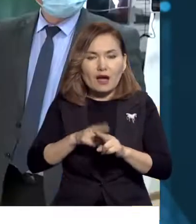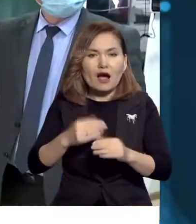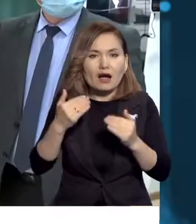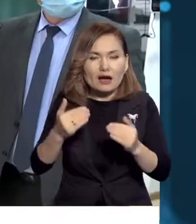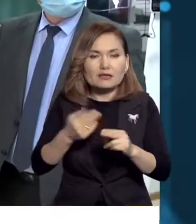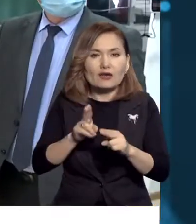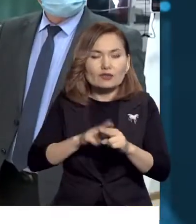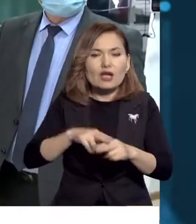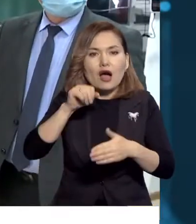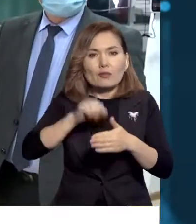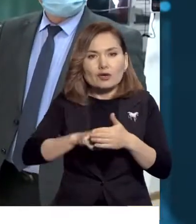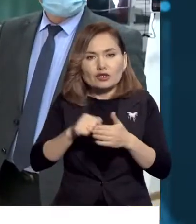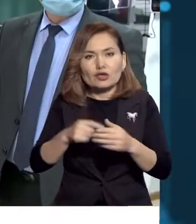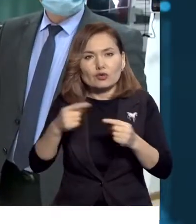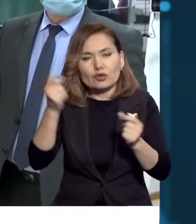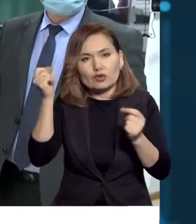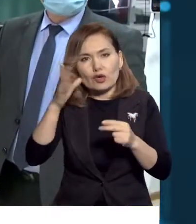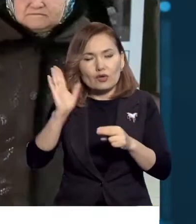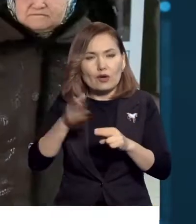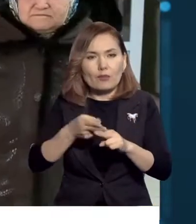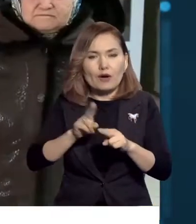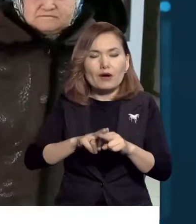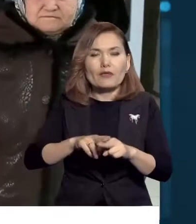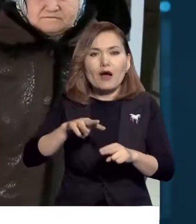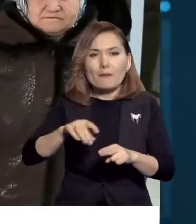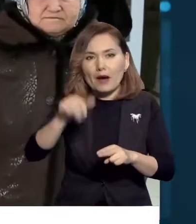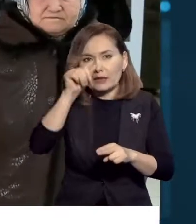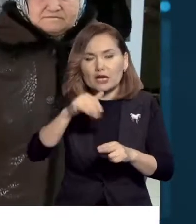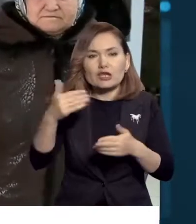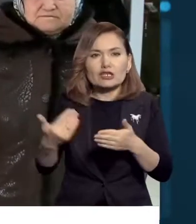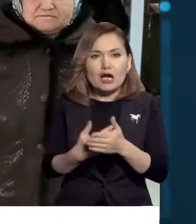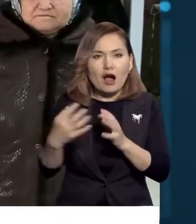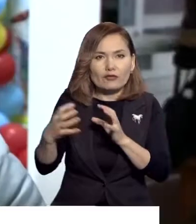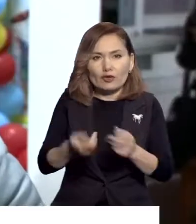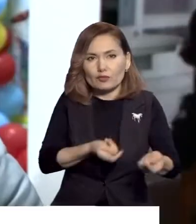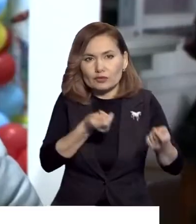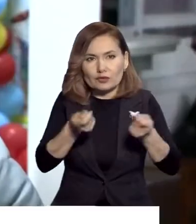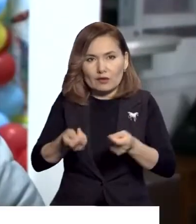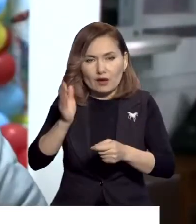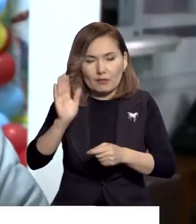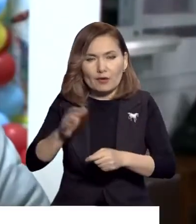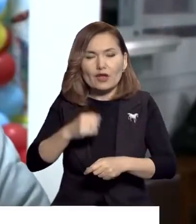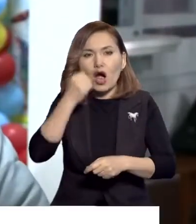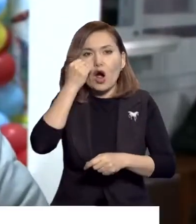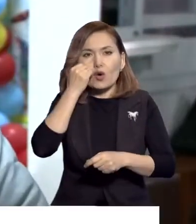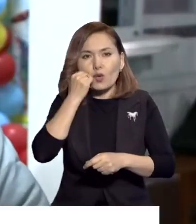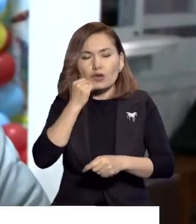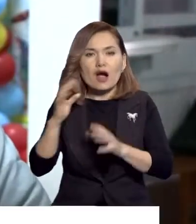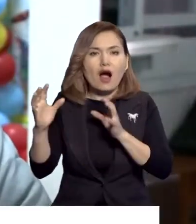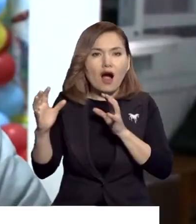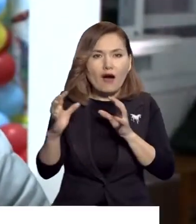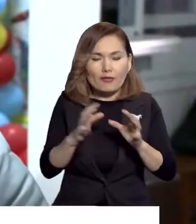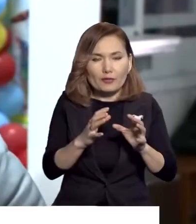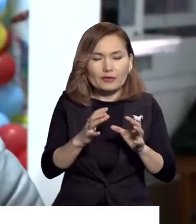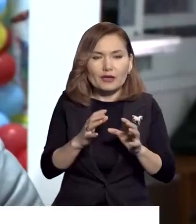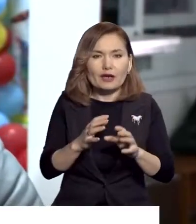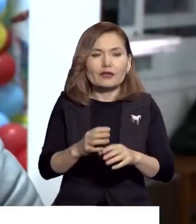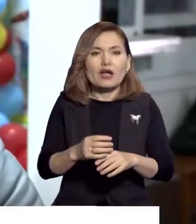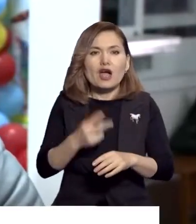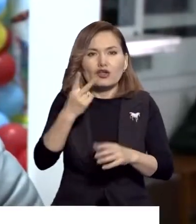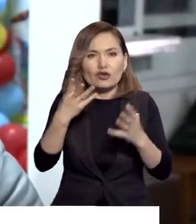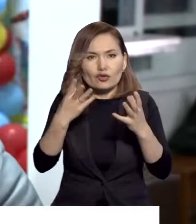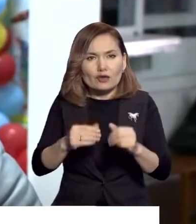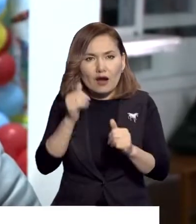мекеме айналысады, ал жаңа көлік наурыз айында келуі тиіс. Күні автобус. Оның вообще жағдайы екі күннің бірінде